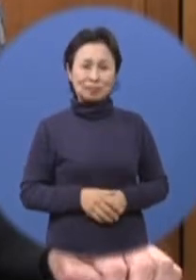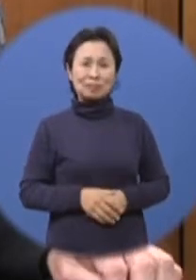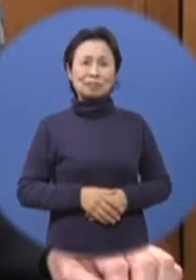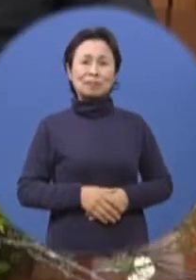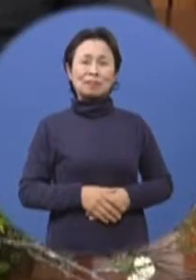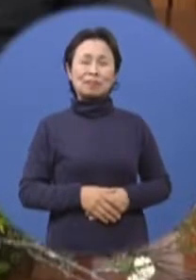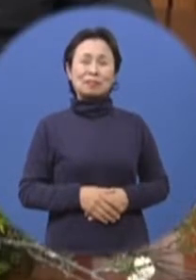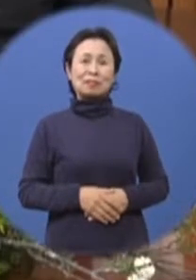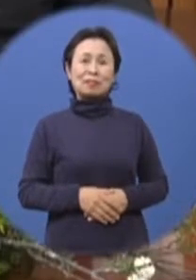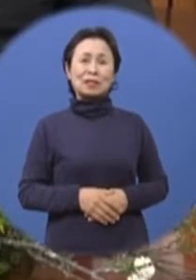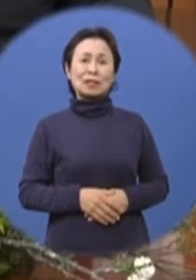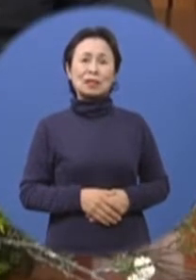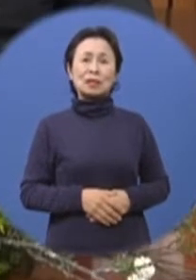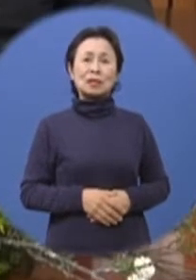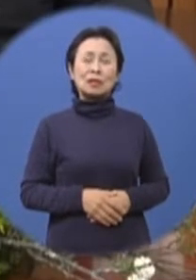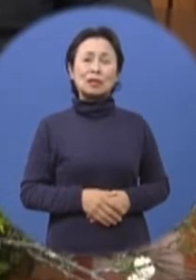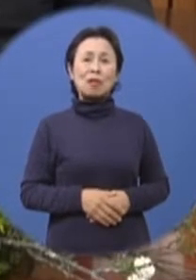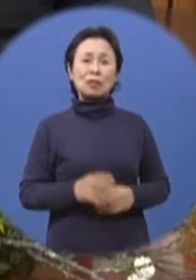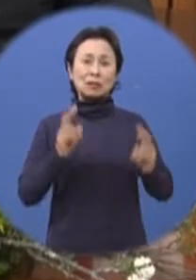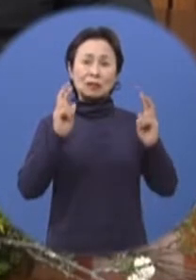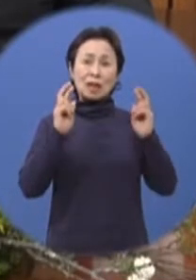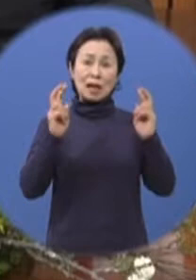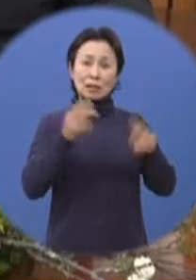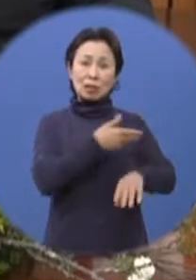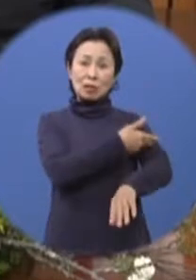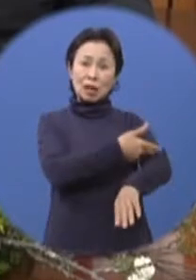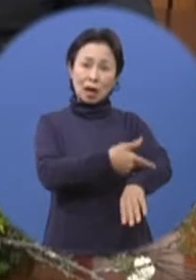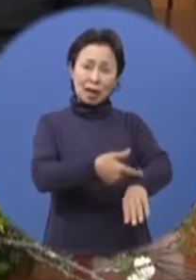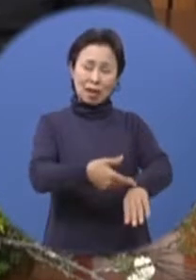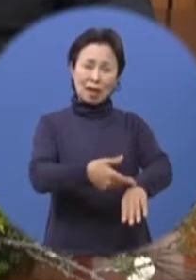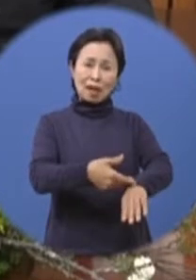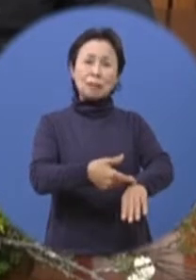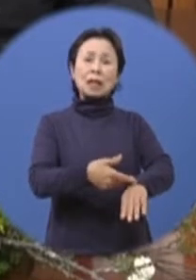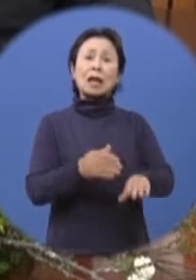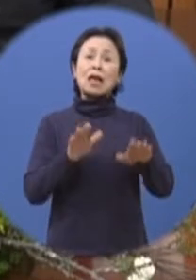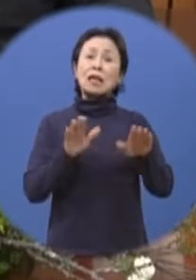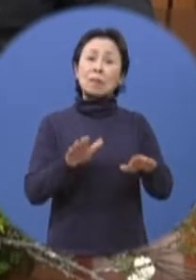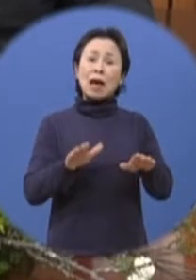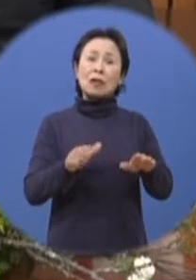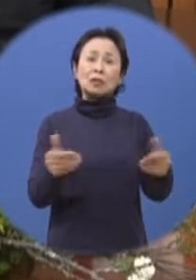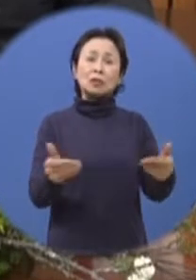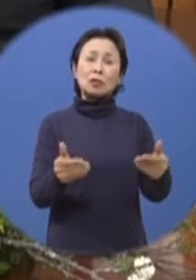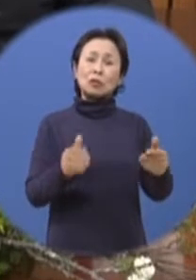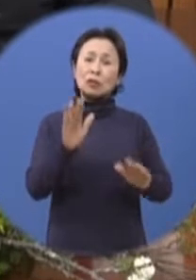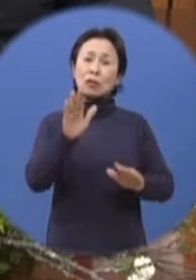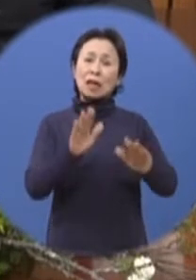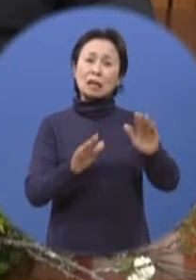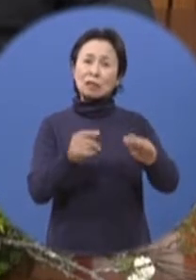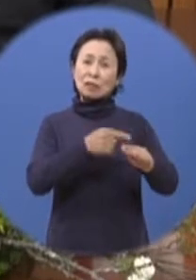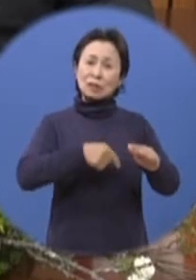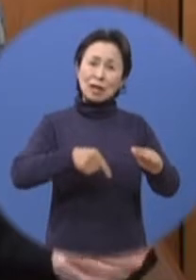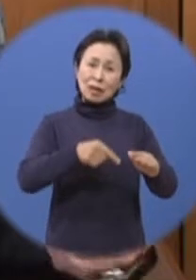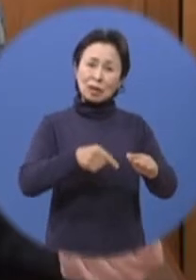新井会社のあゆみーつとかあと今の授業内容か